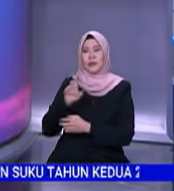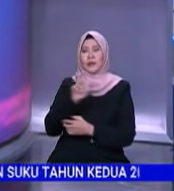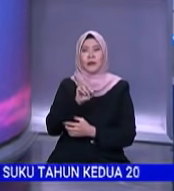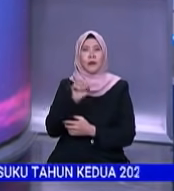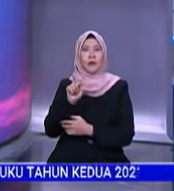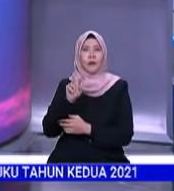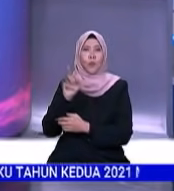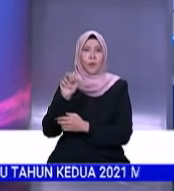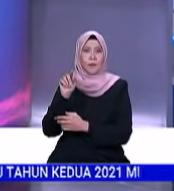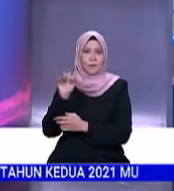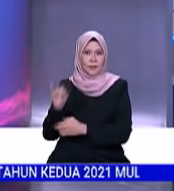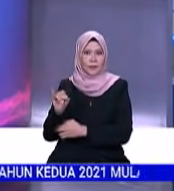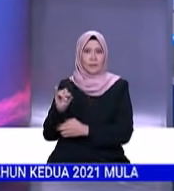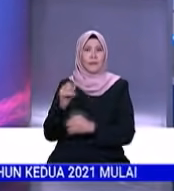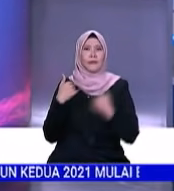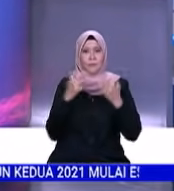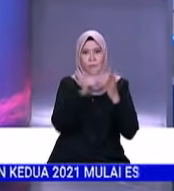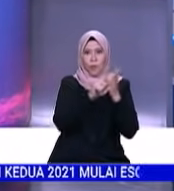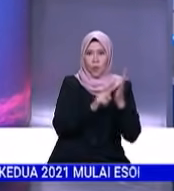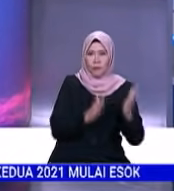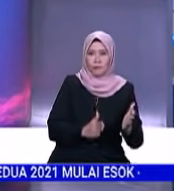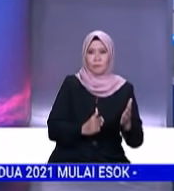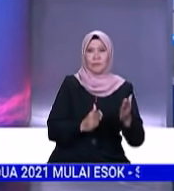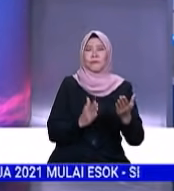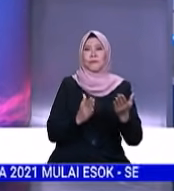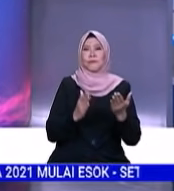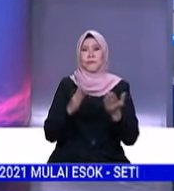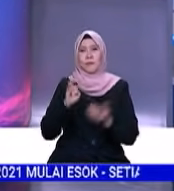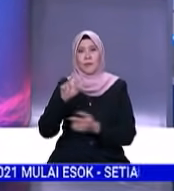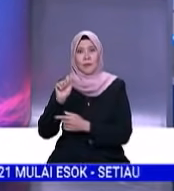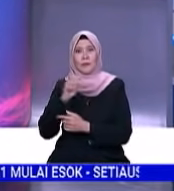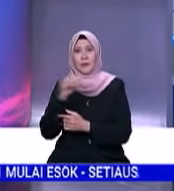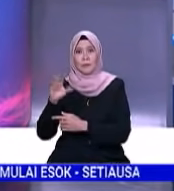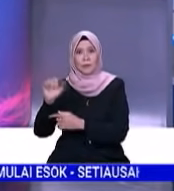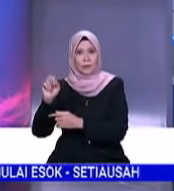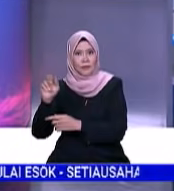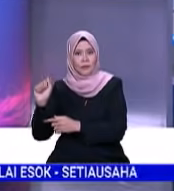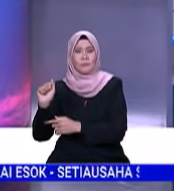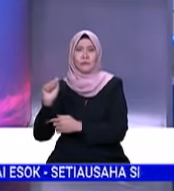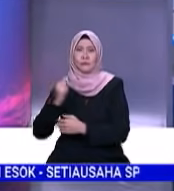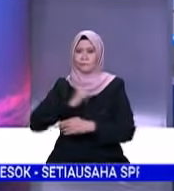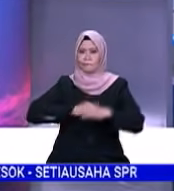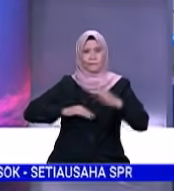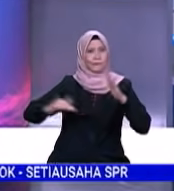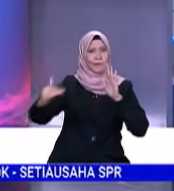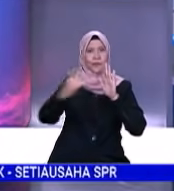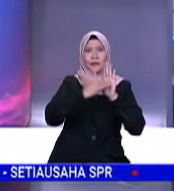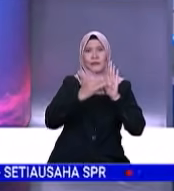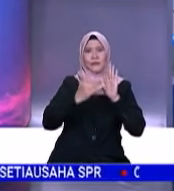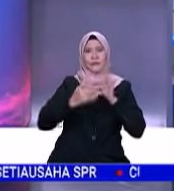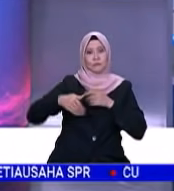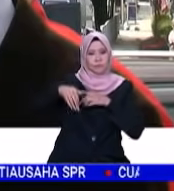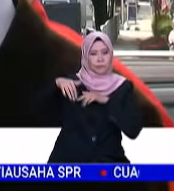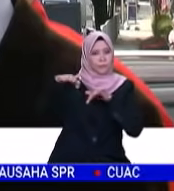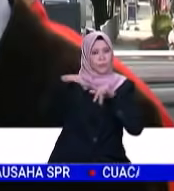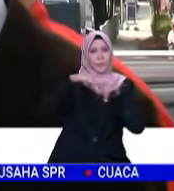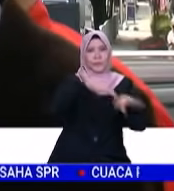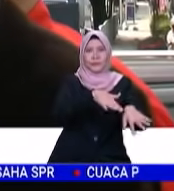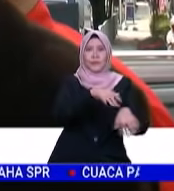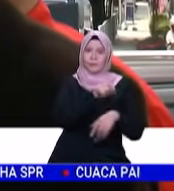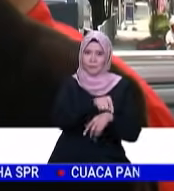tadi oleh Peguam Bela dan Peguam Cara Kamarudin Ahmad bagi membantah perhimpunan dan penganjuran itu.